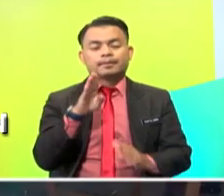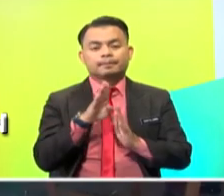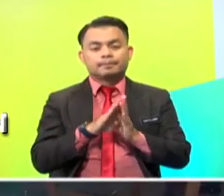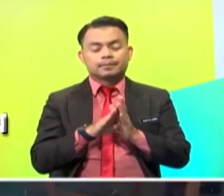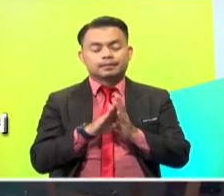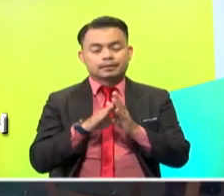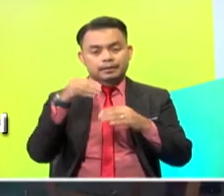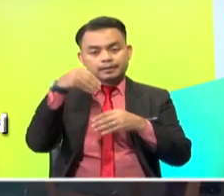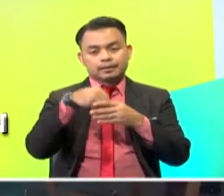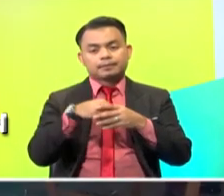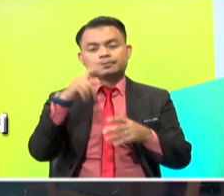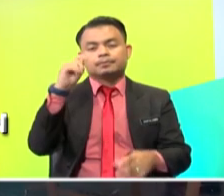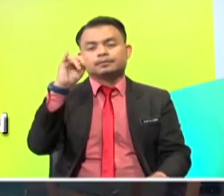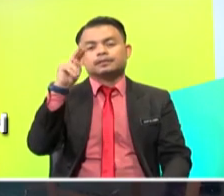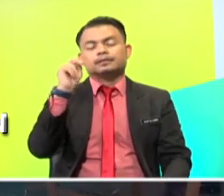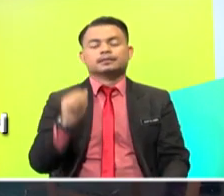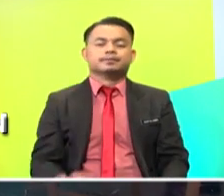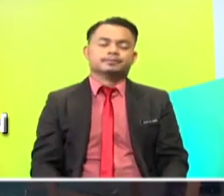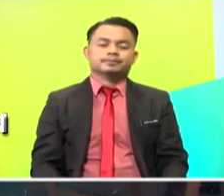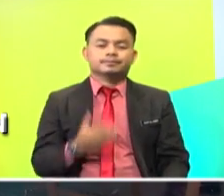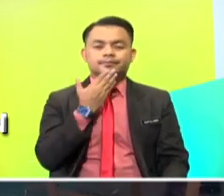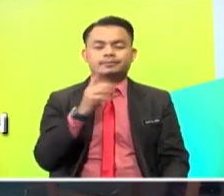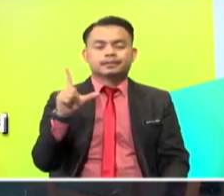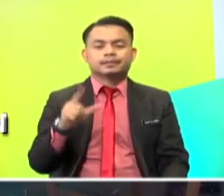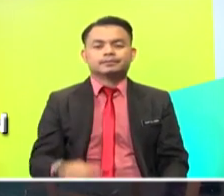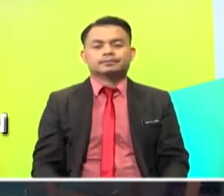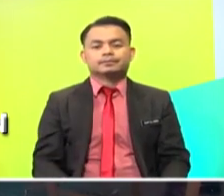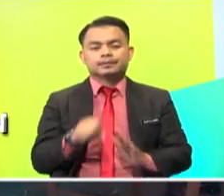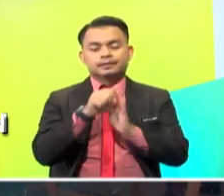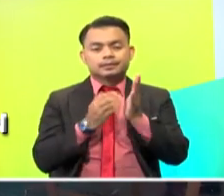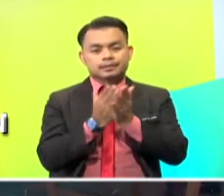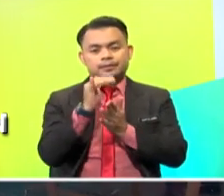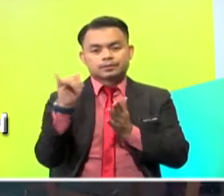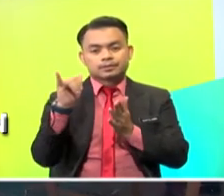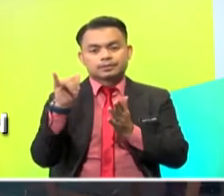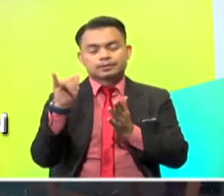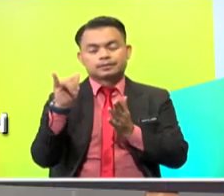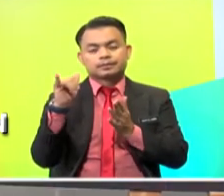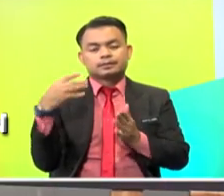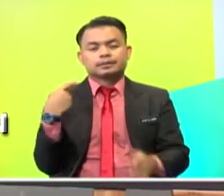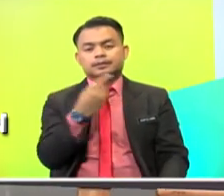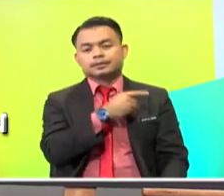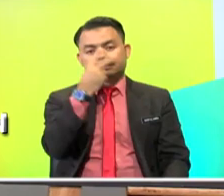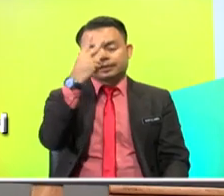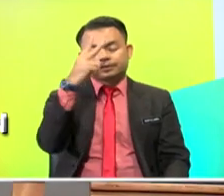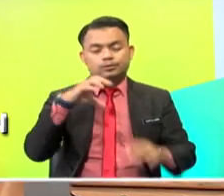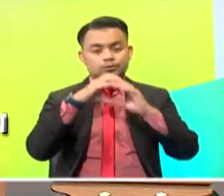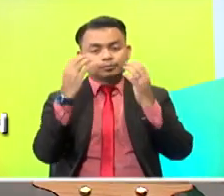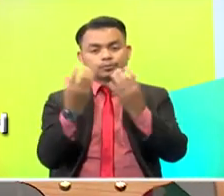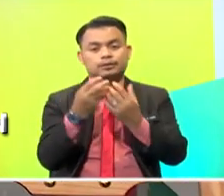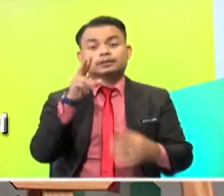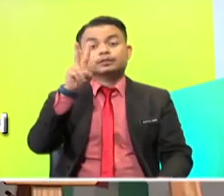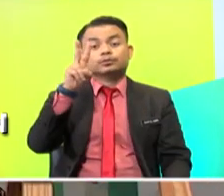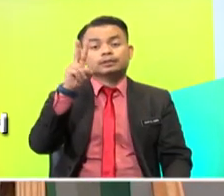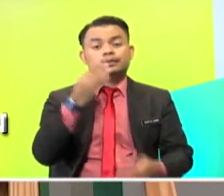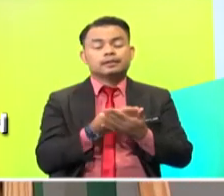asalkan dalam teh oke baiklah sego Oke dan seterusnya kumpulan yang kedua ia bahan pas